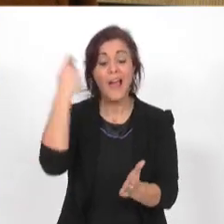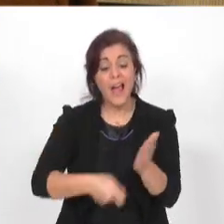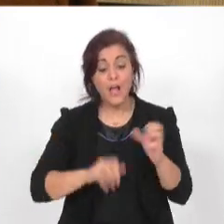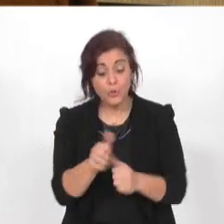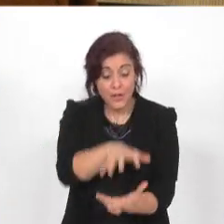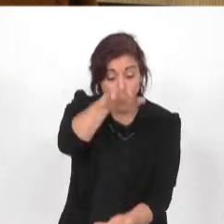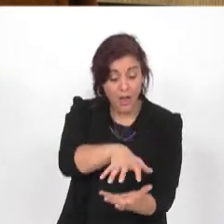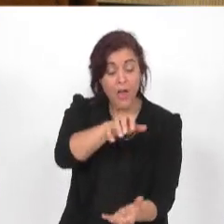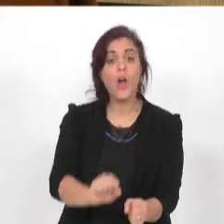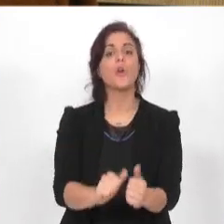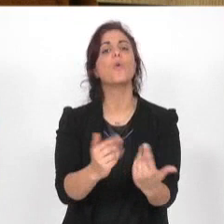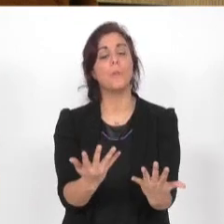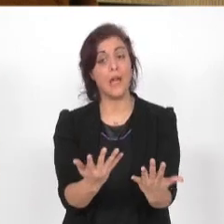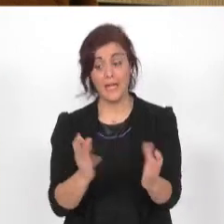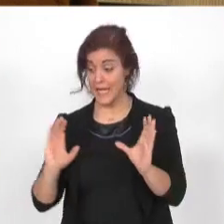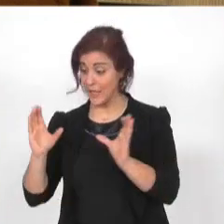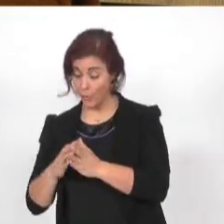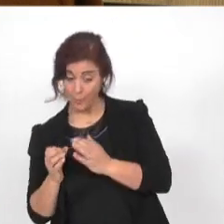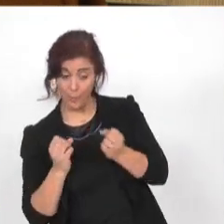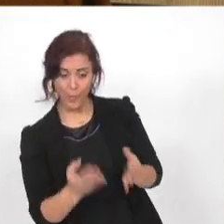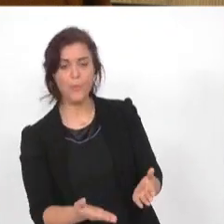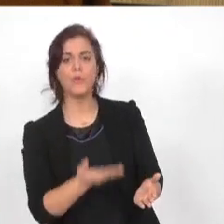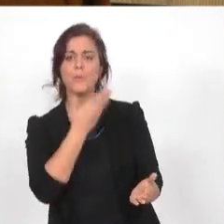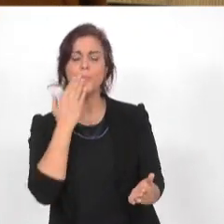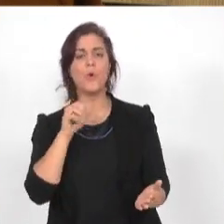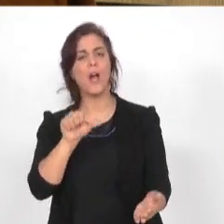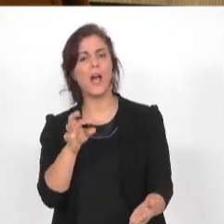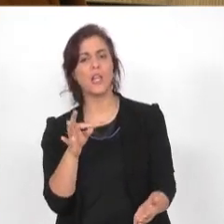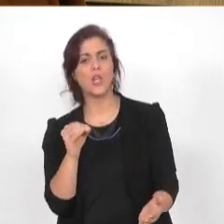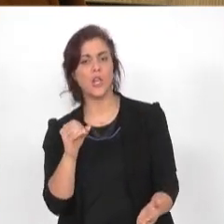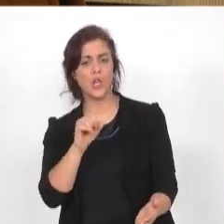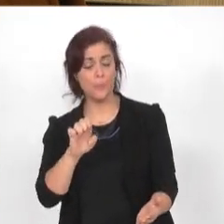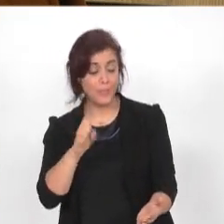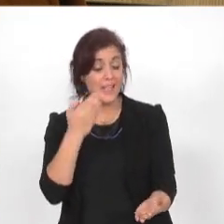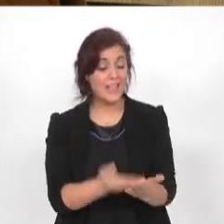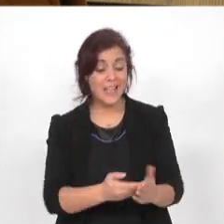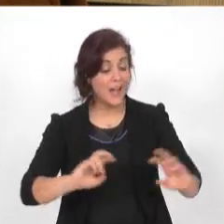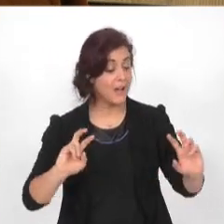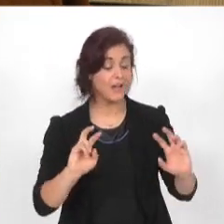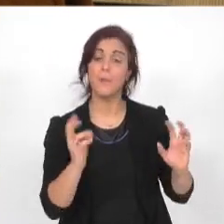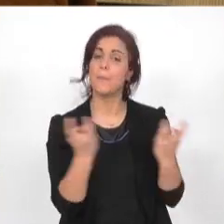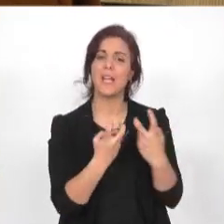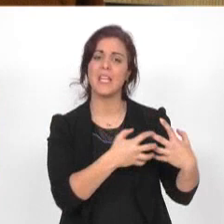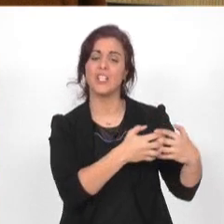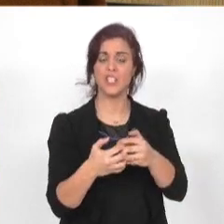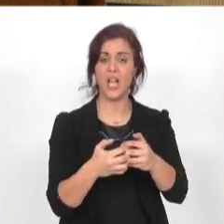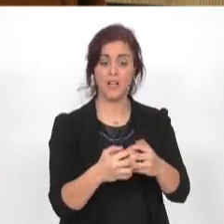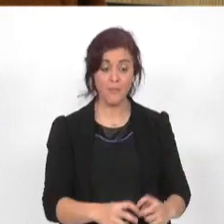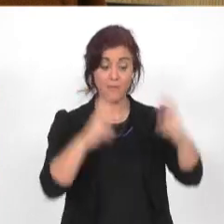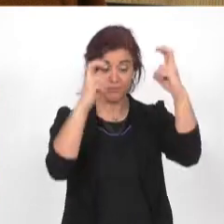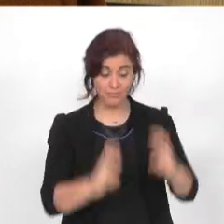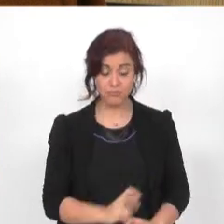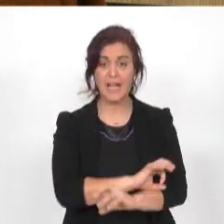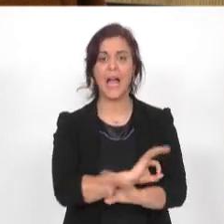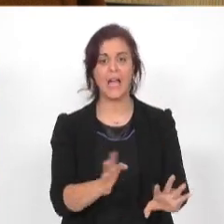Avenir avait présenté une motion demandant le gel de la TEOM pour toute la durée du mandat. Motion qui, soit dit en passant, avait été rejetée par